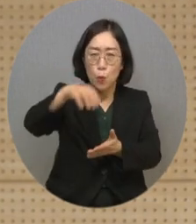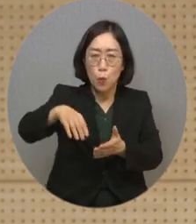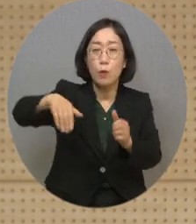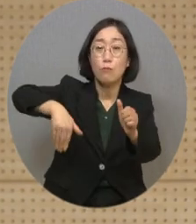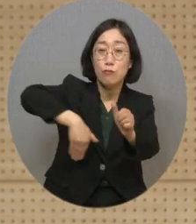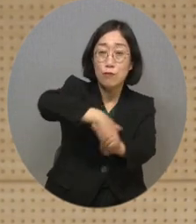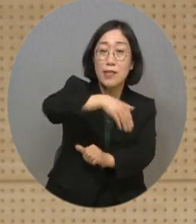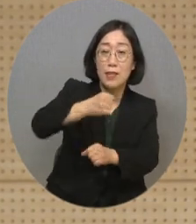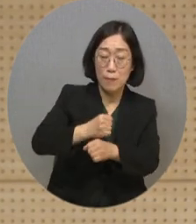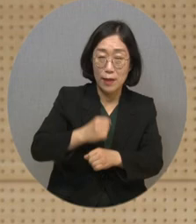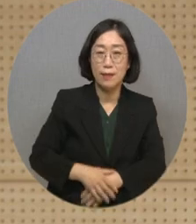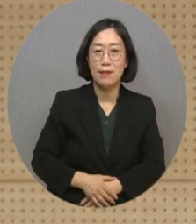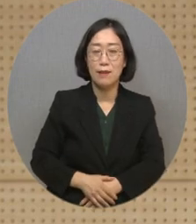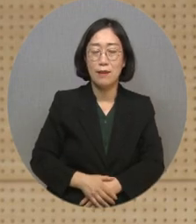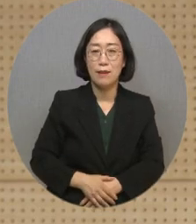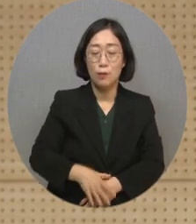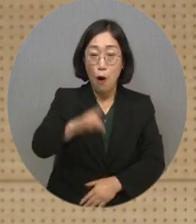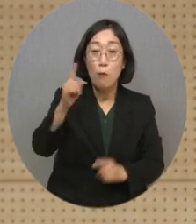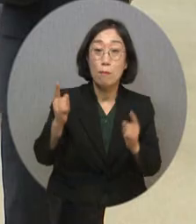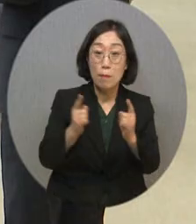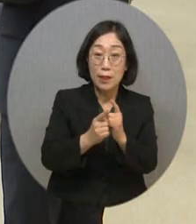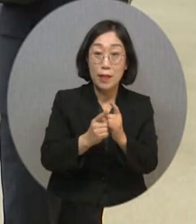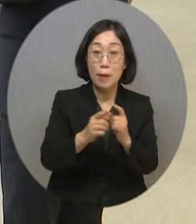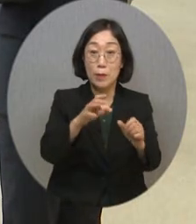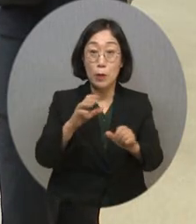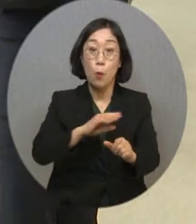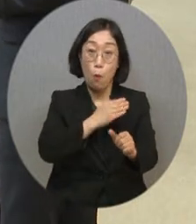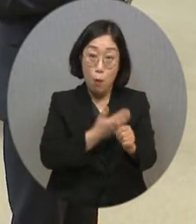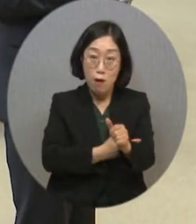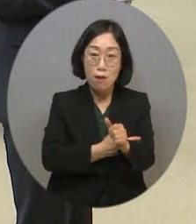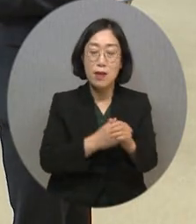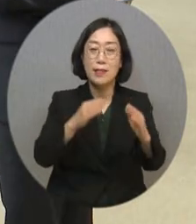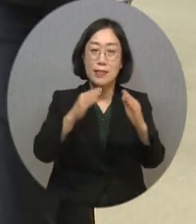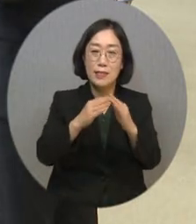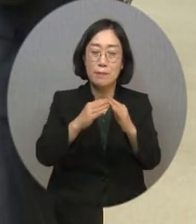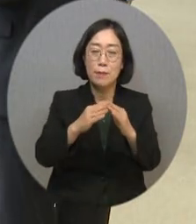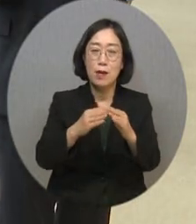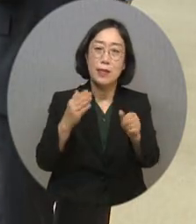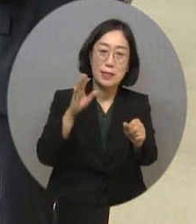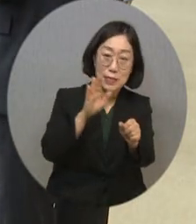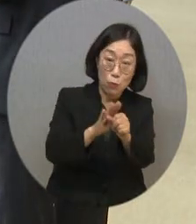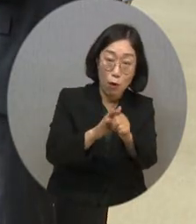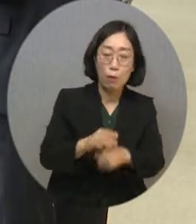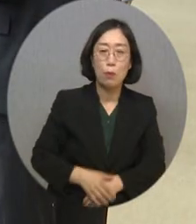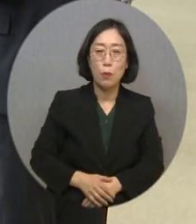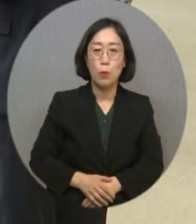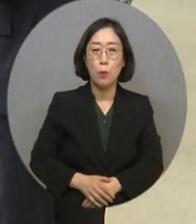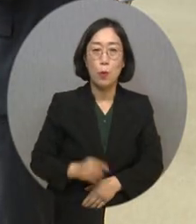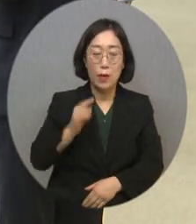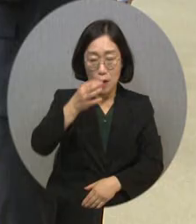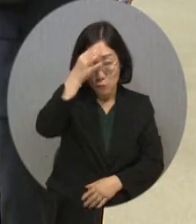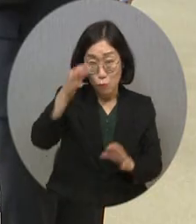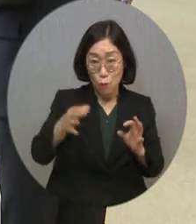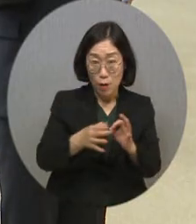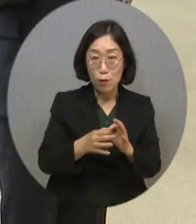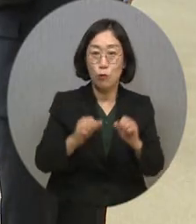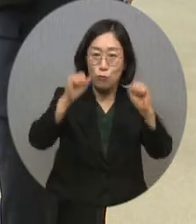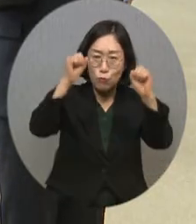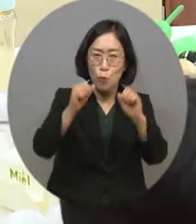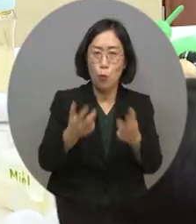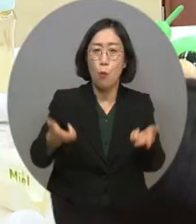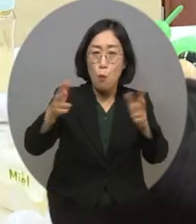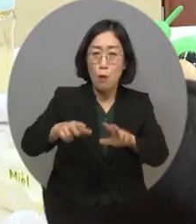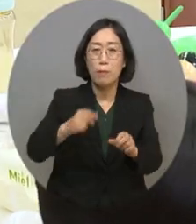첫 만남 이용권, 부모급여 확대, 취업자 주거비 지원, 예술의 전당 건립 및 종합스포츠파크 조성